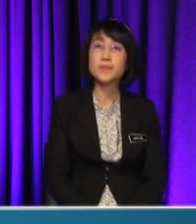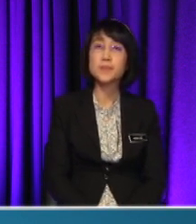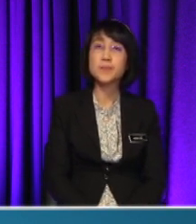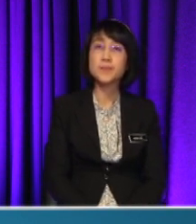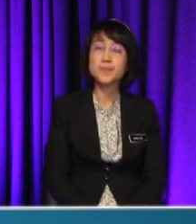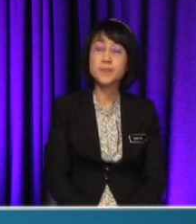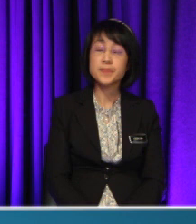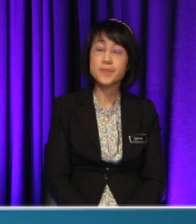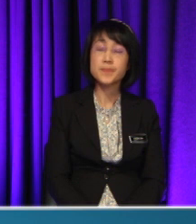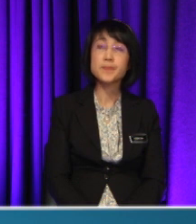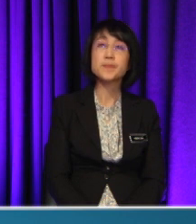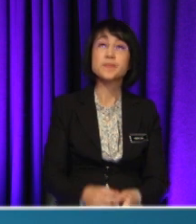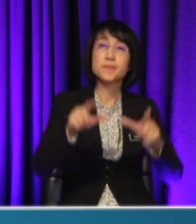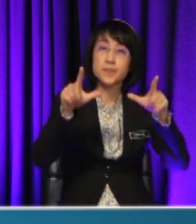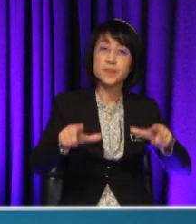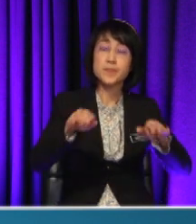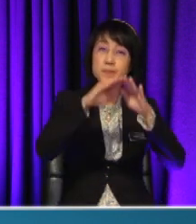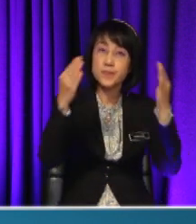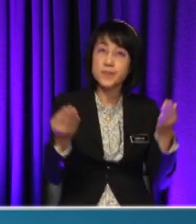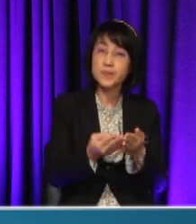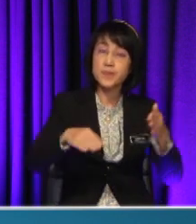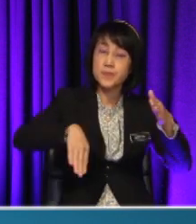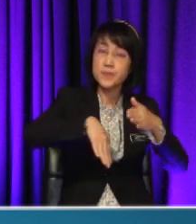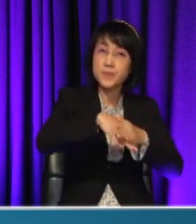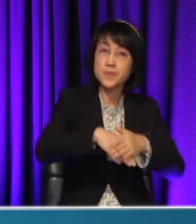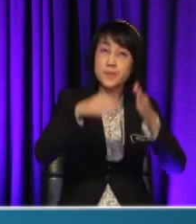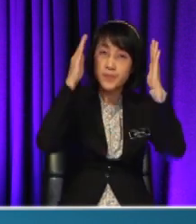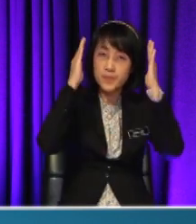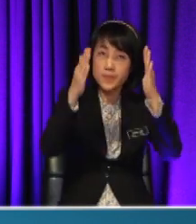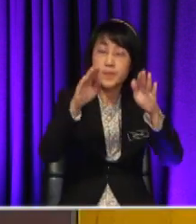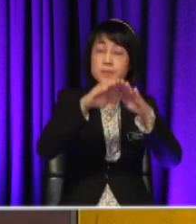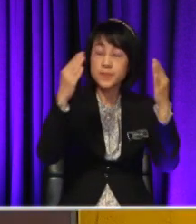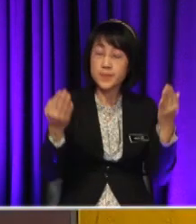jadi kita letak bola sepak jadi dia akan fokus kepada